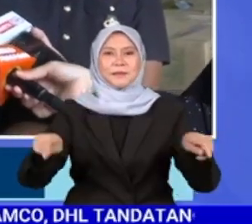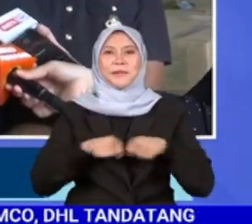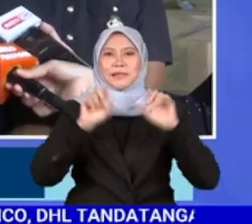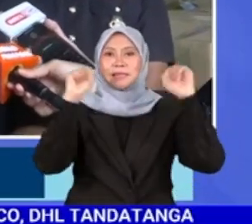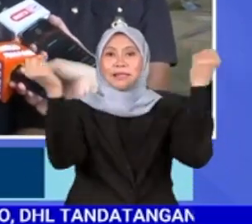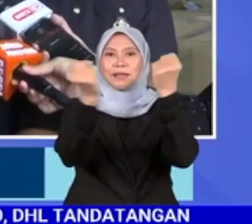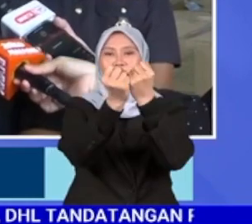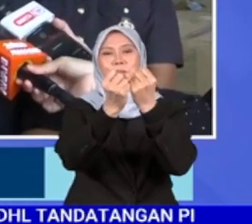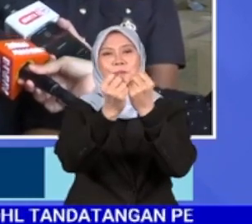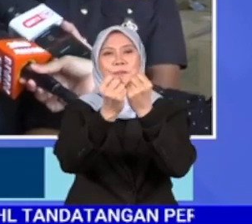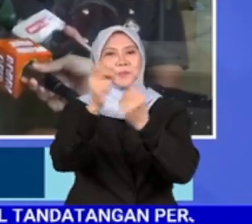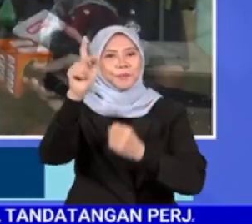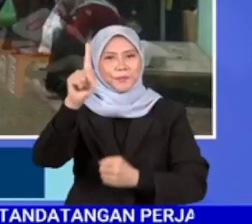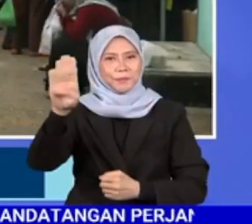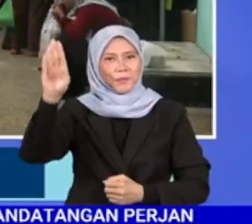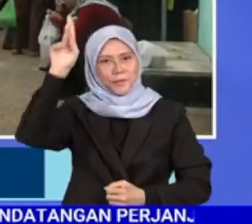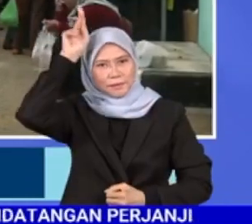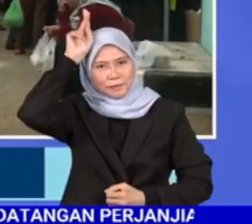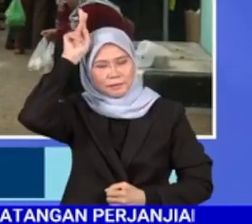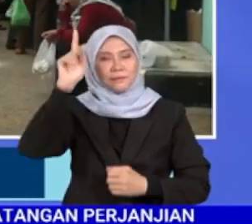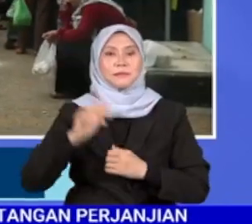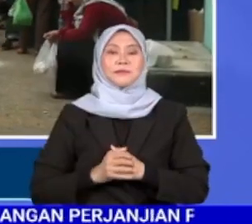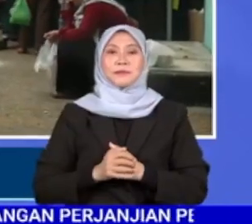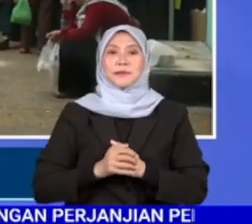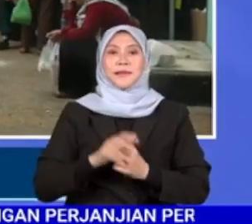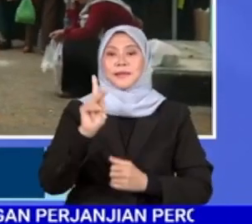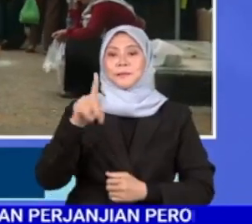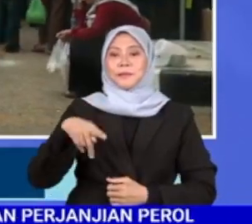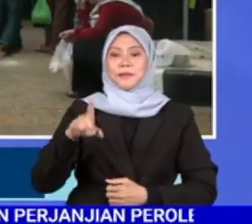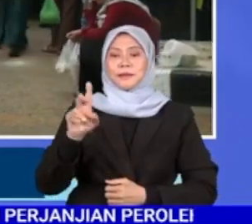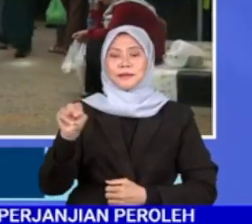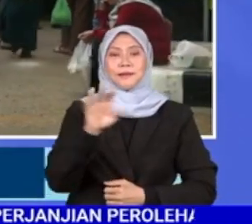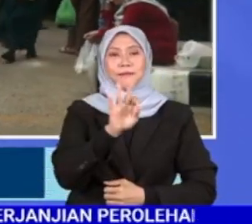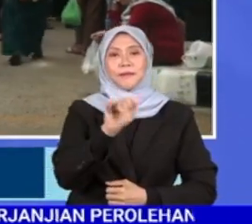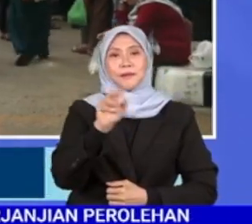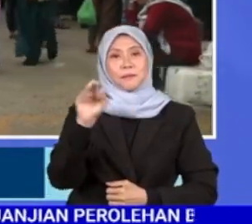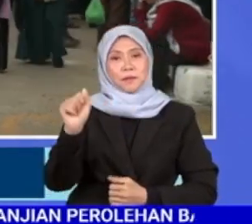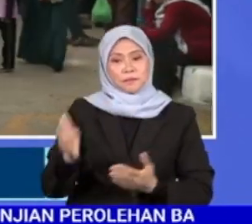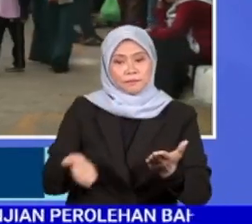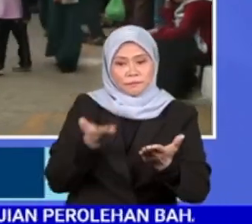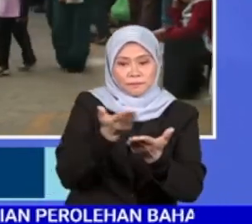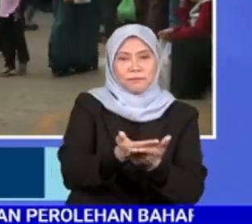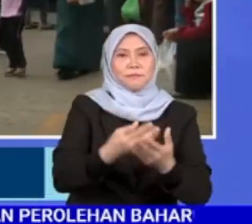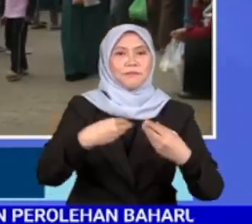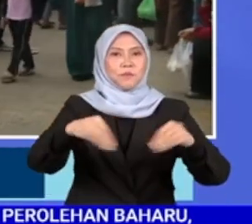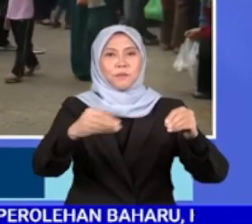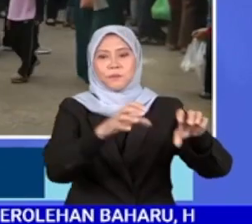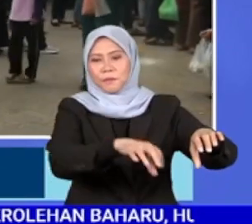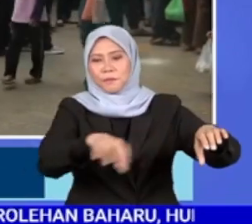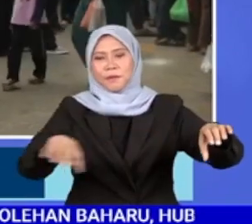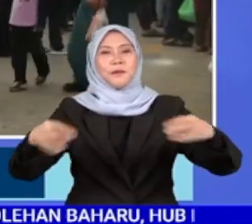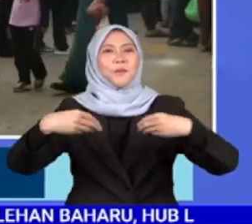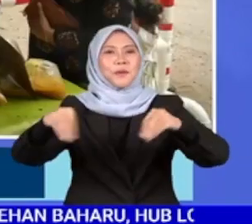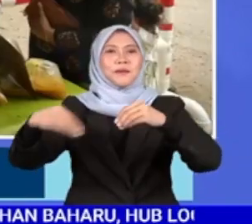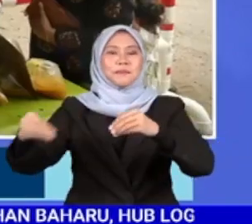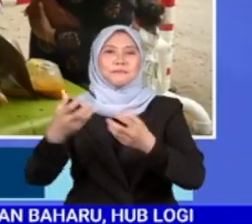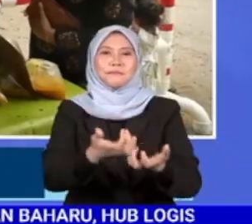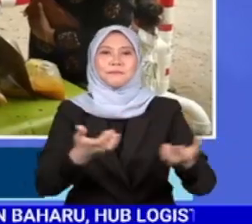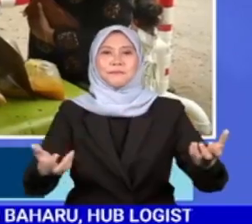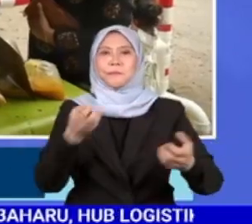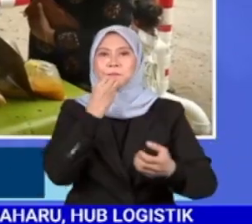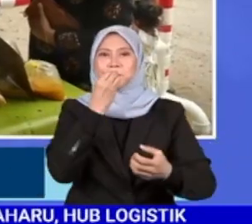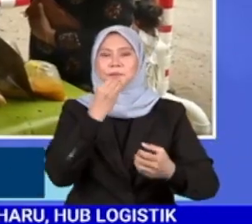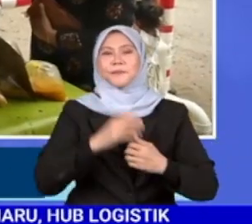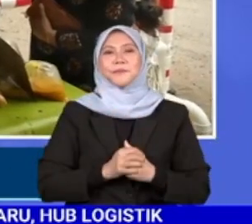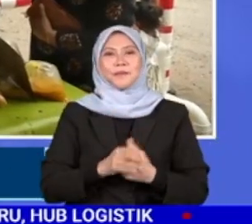Stadium Sultan Muhammad IV, Kota Baru. Inisiatif KPDN dan Pharma itu menawarkan juadah berbuka puasa pada harga berpatutan.